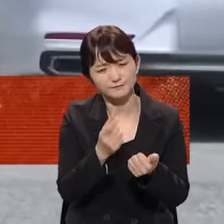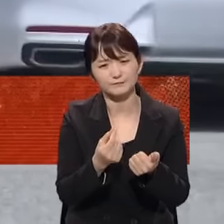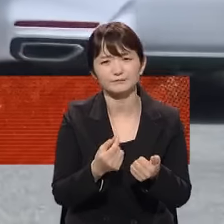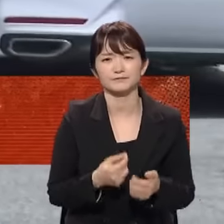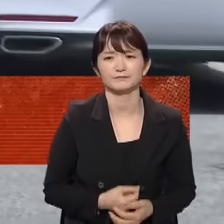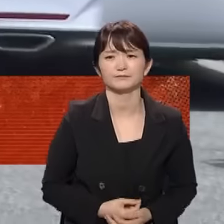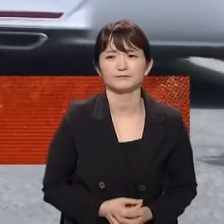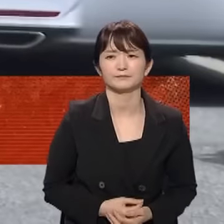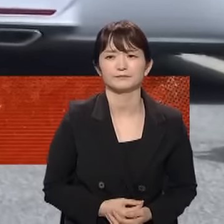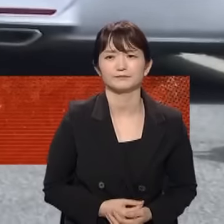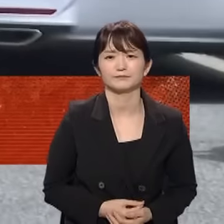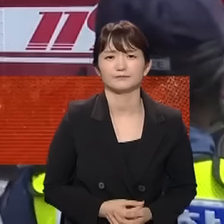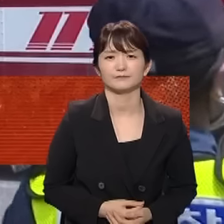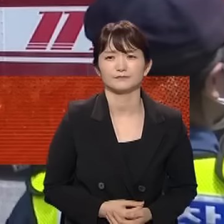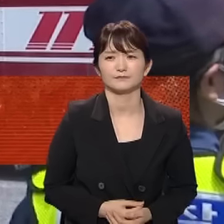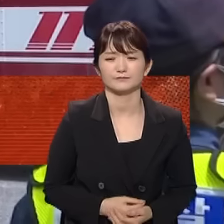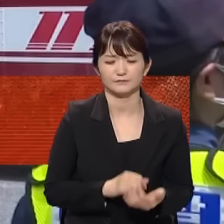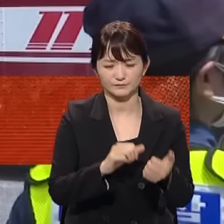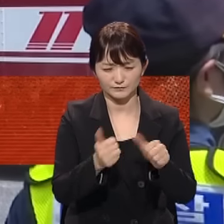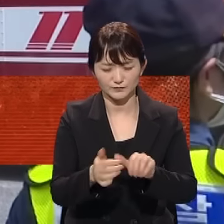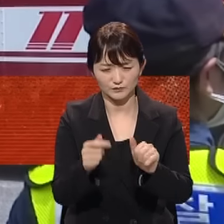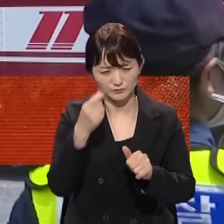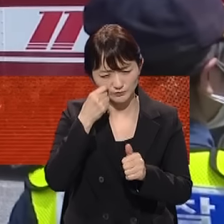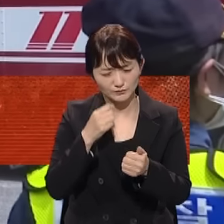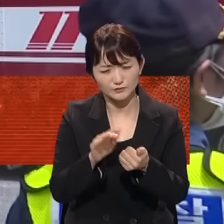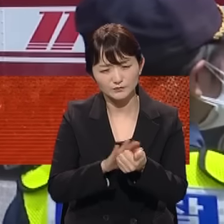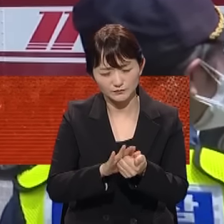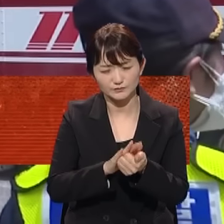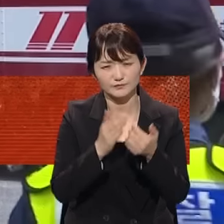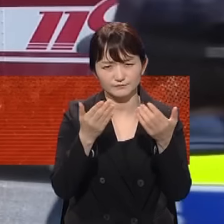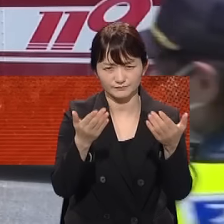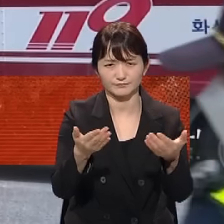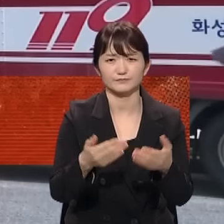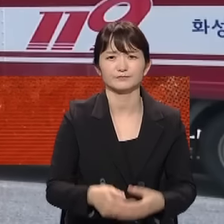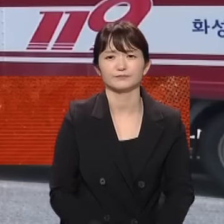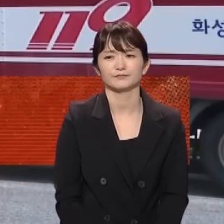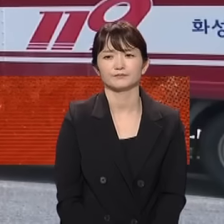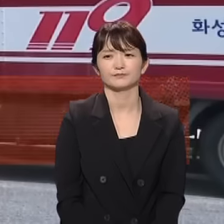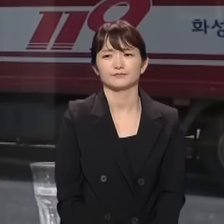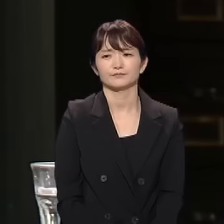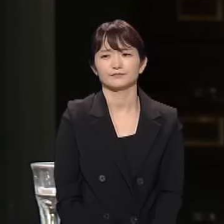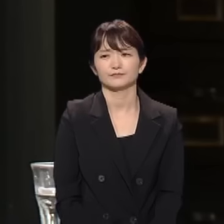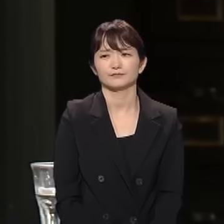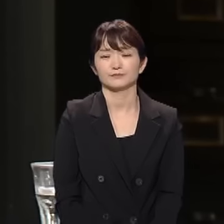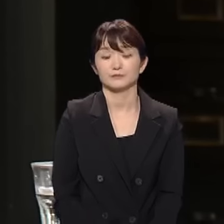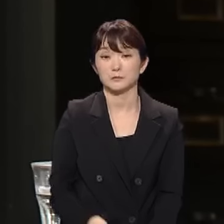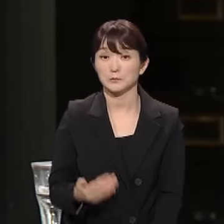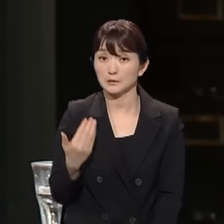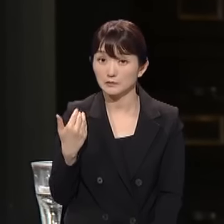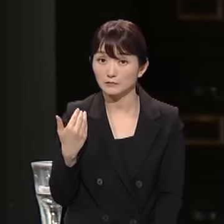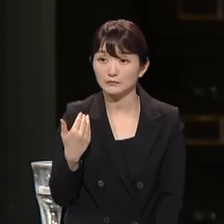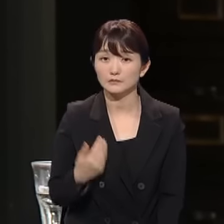네 삼가 교인의 명부를 빌 수밖에 없는 상황입니다. 자 그리고 조금 전에